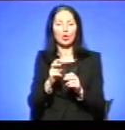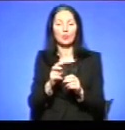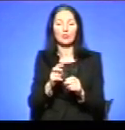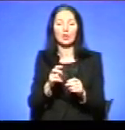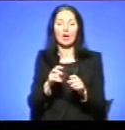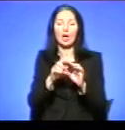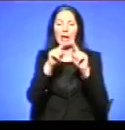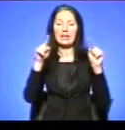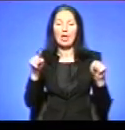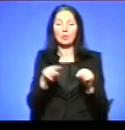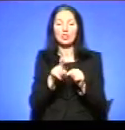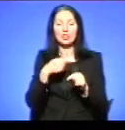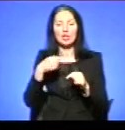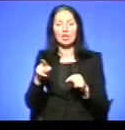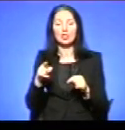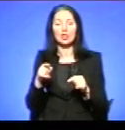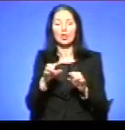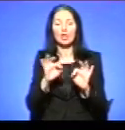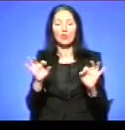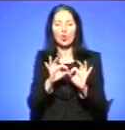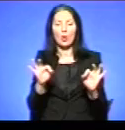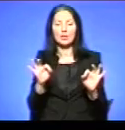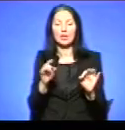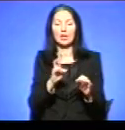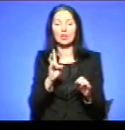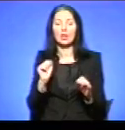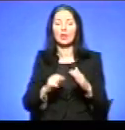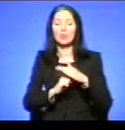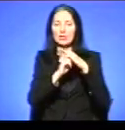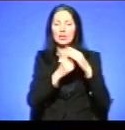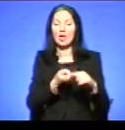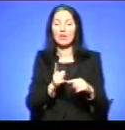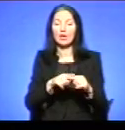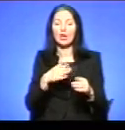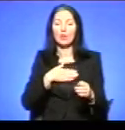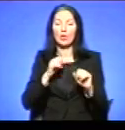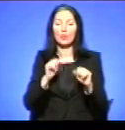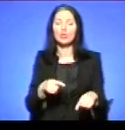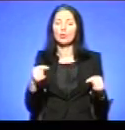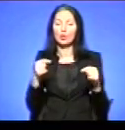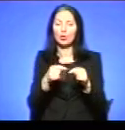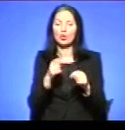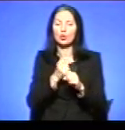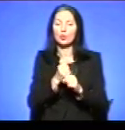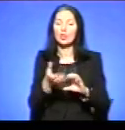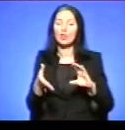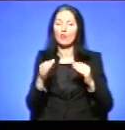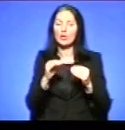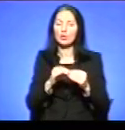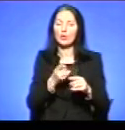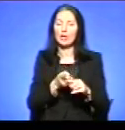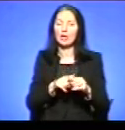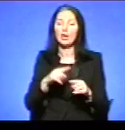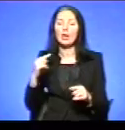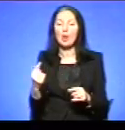носії інформації, на підставі яких ми можемо чітко зробити висновок, який первинний